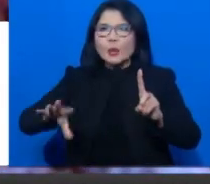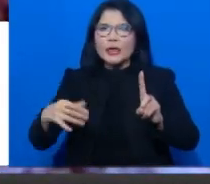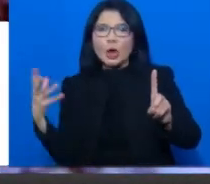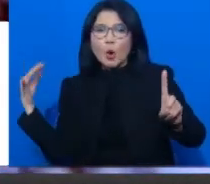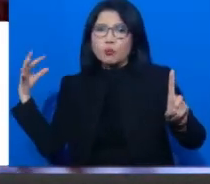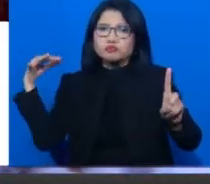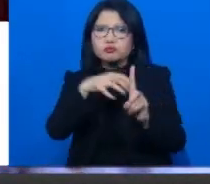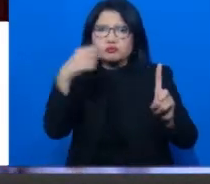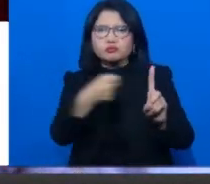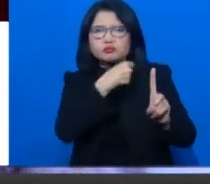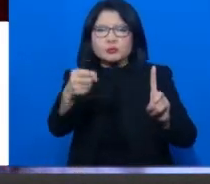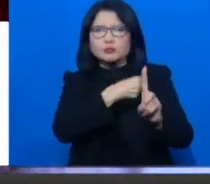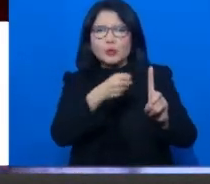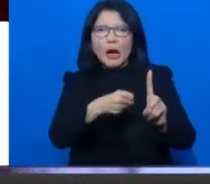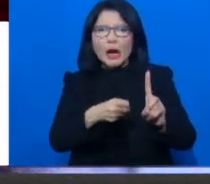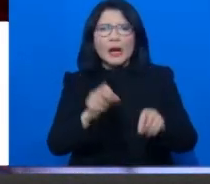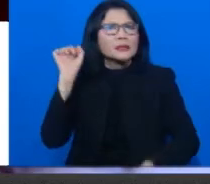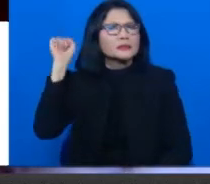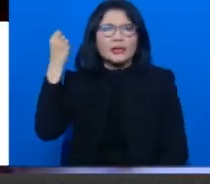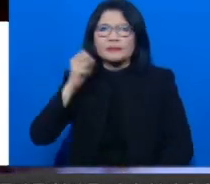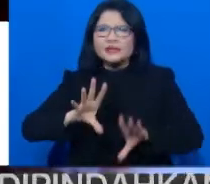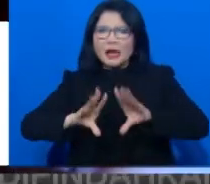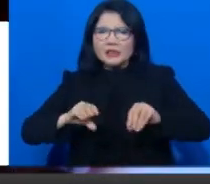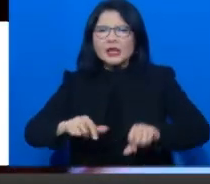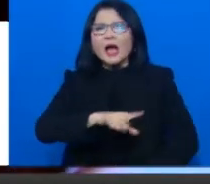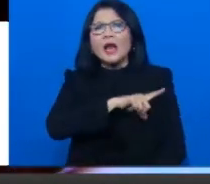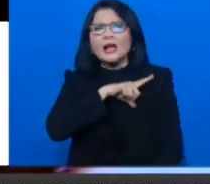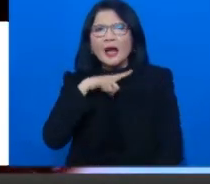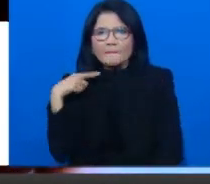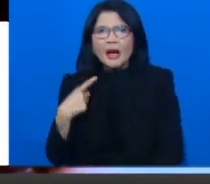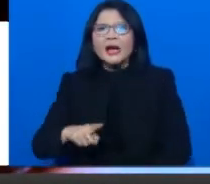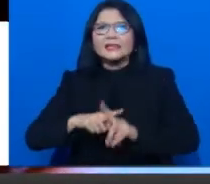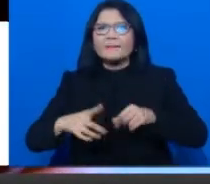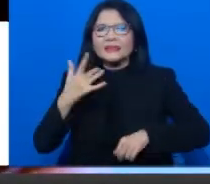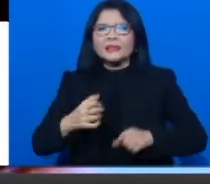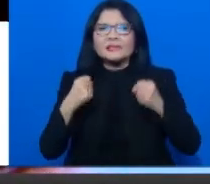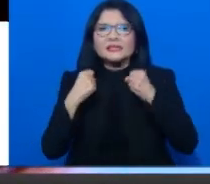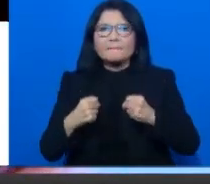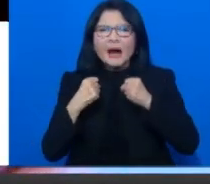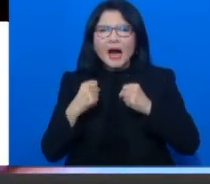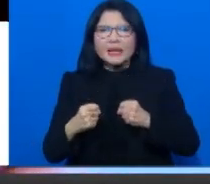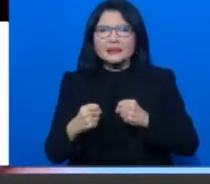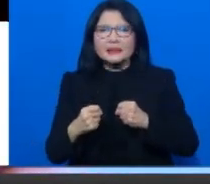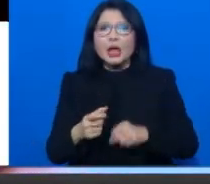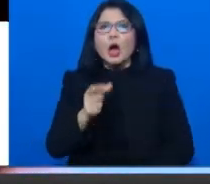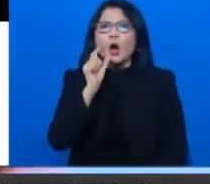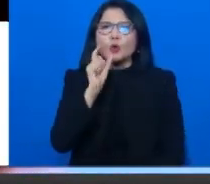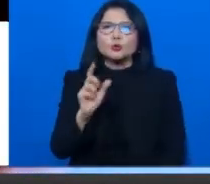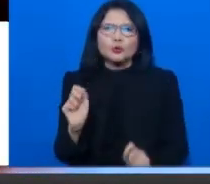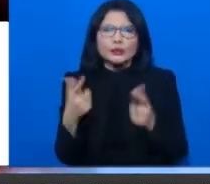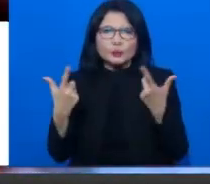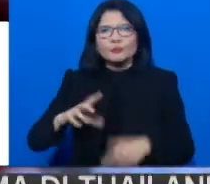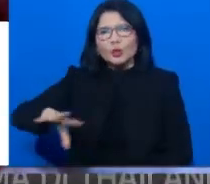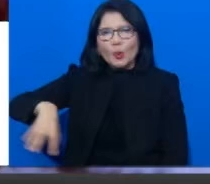Meski sempat tidak mampu bekerja hingga berminggu-minggu, Rusnodin tetap semangat bekerja demi mencukupi kebutuhan